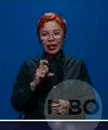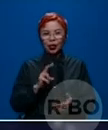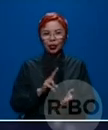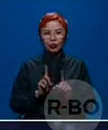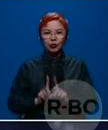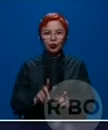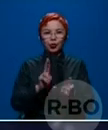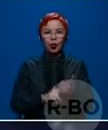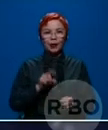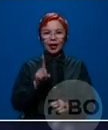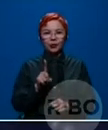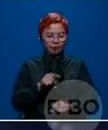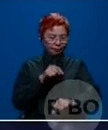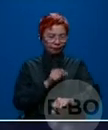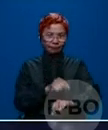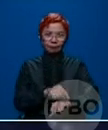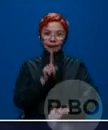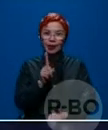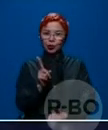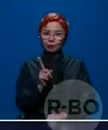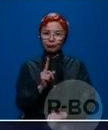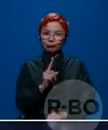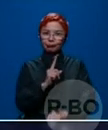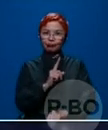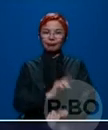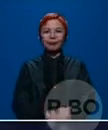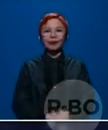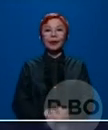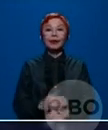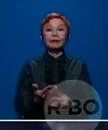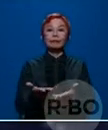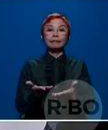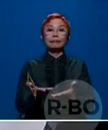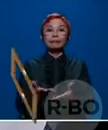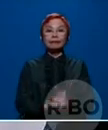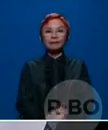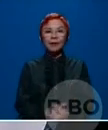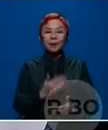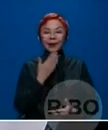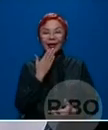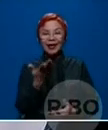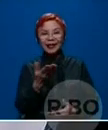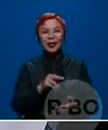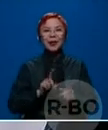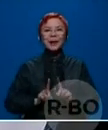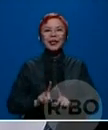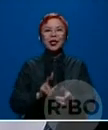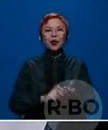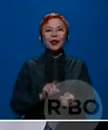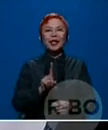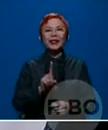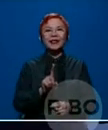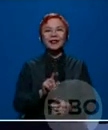satu waktu anda adalah 1 menit Pak Anis Pak Sandi silakan bertanya kepada pasangan